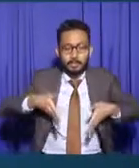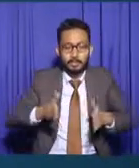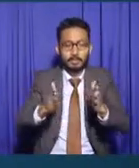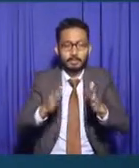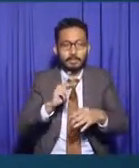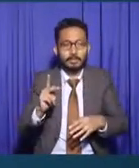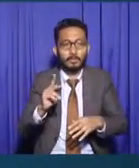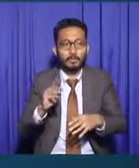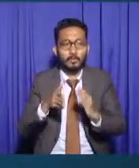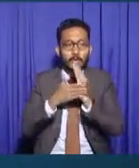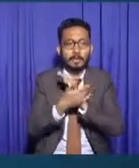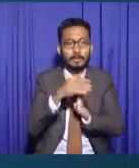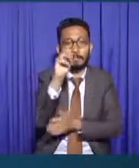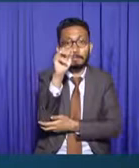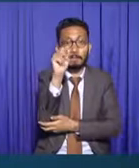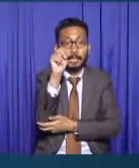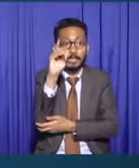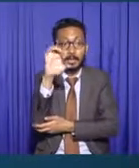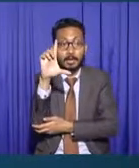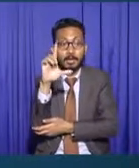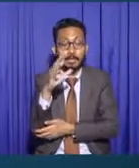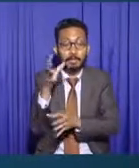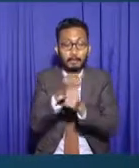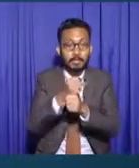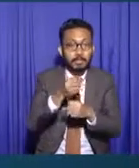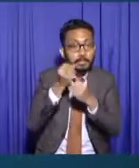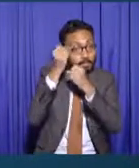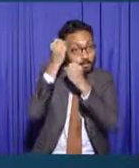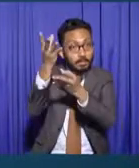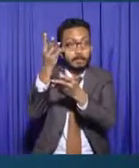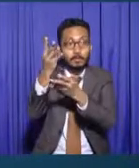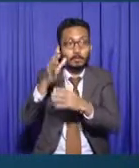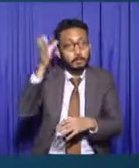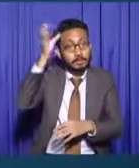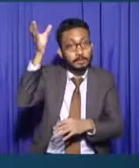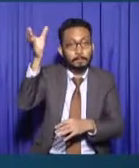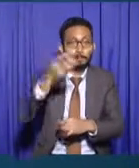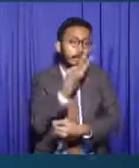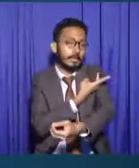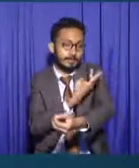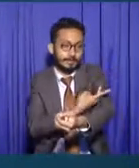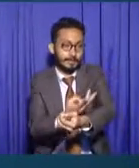Mendel dapat menerangkan konsep pewarisan